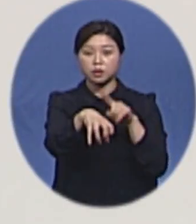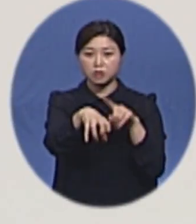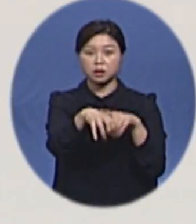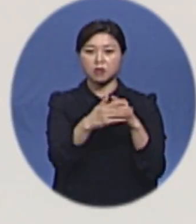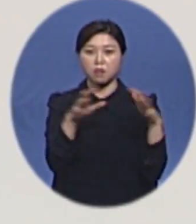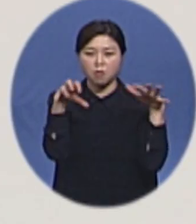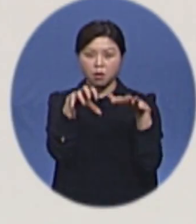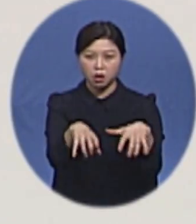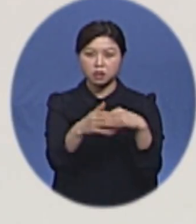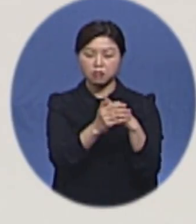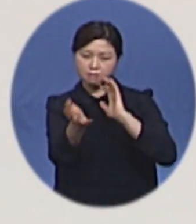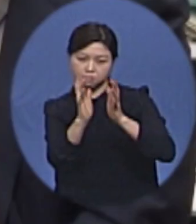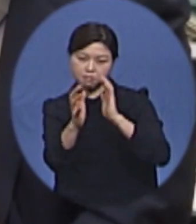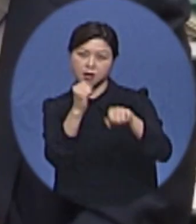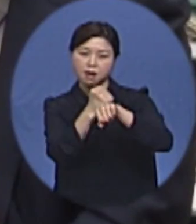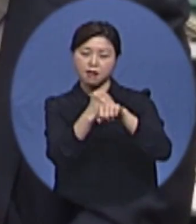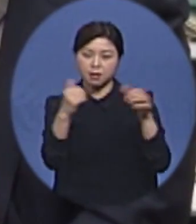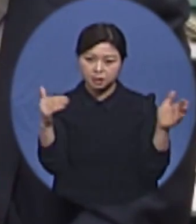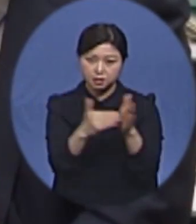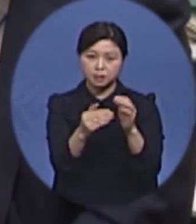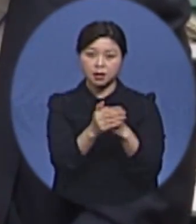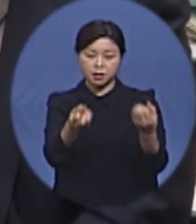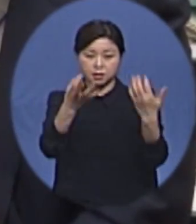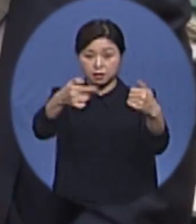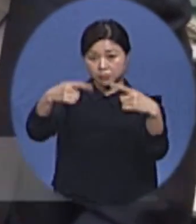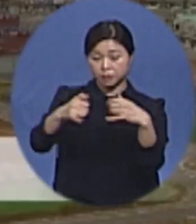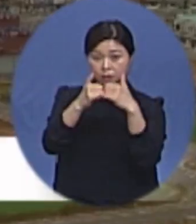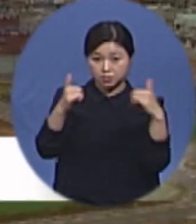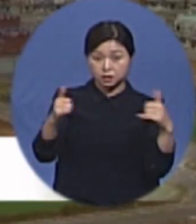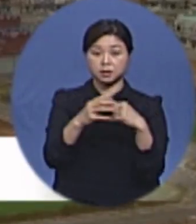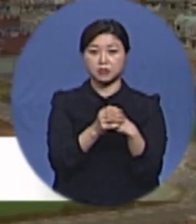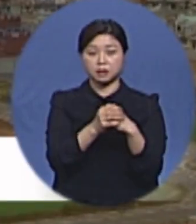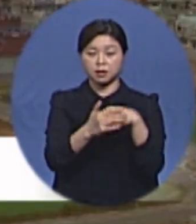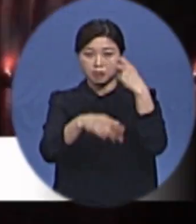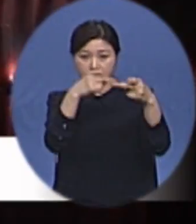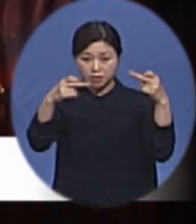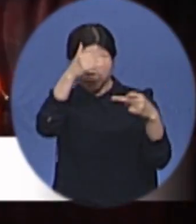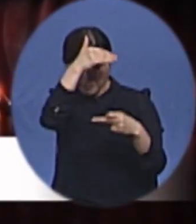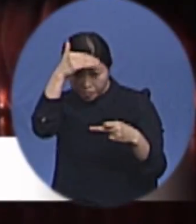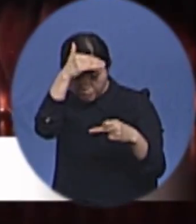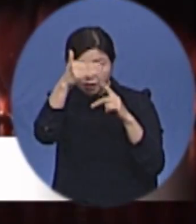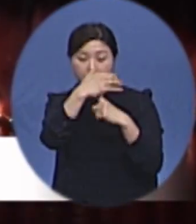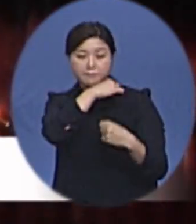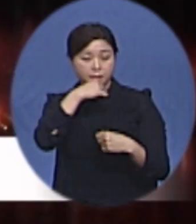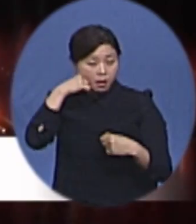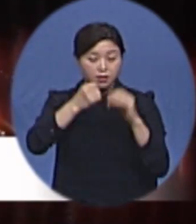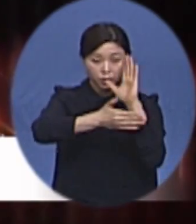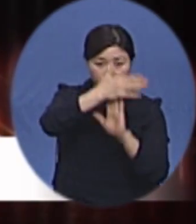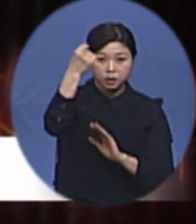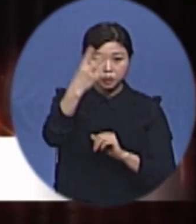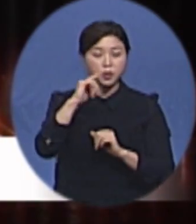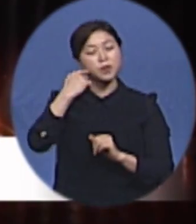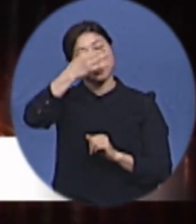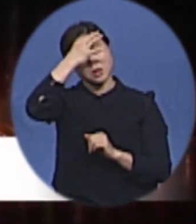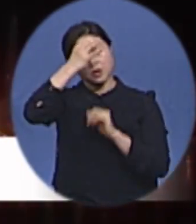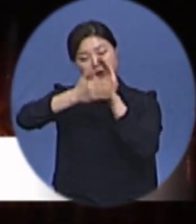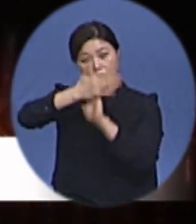컨퍼런스가 열렸습니다. 행사 참석자들은 자연경관, 맛의 도시, 예술도시라는 이미지를